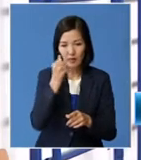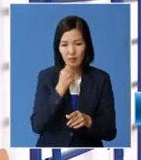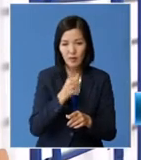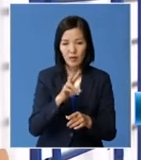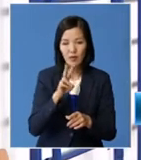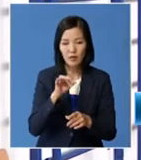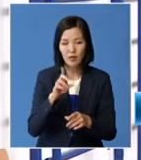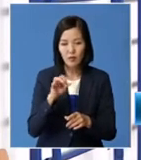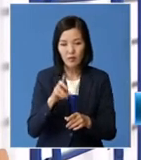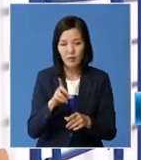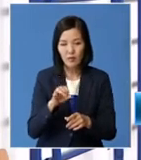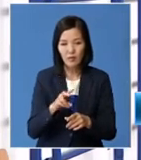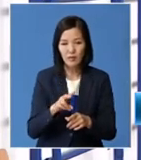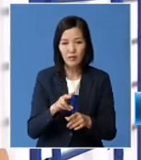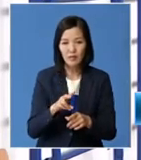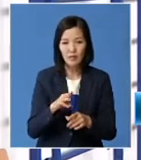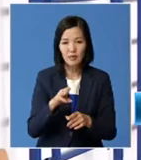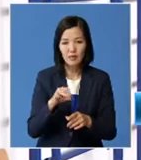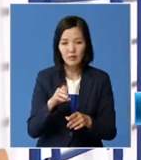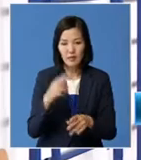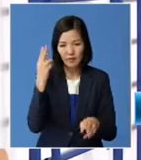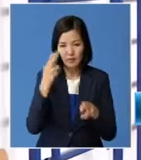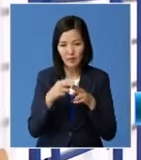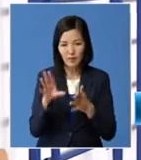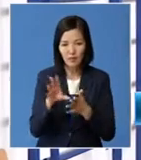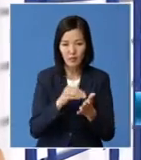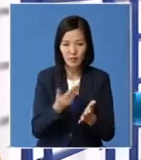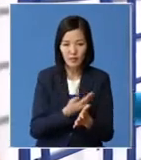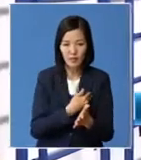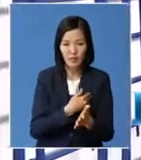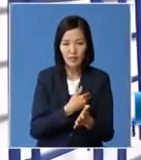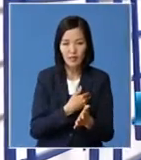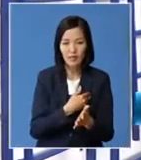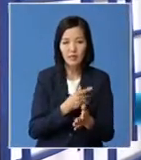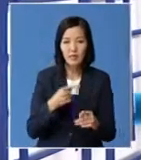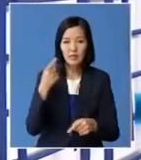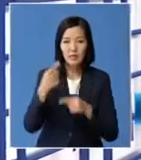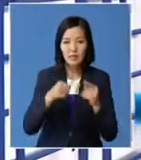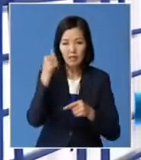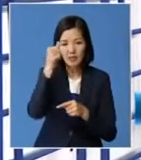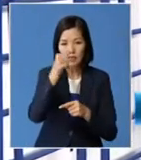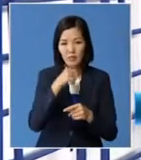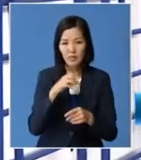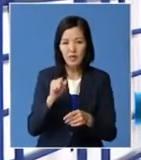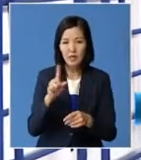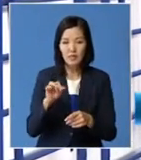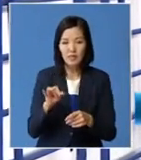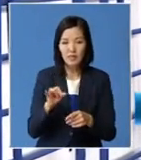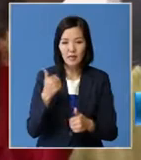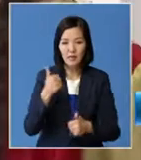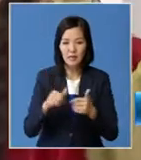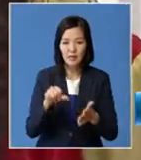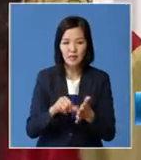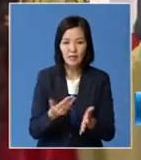Нұрбақыт Теңізбаев ағам, Нұрмахан Тыналиев ағам сақылды болғым келеді. Енді бұйыртса келесі жылы Азия Мирға барсам ба деген арман